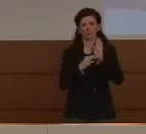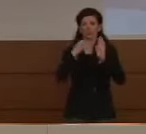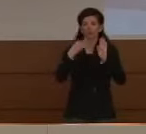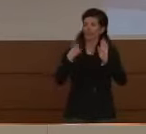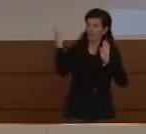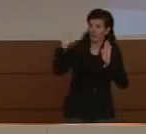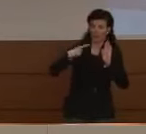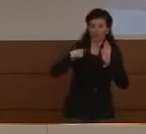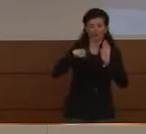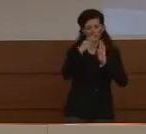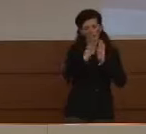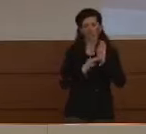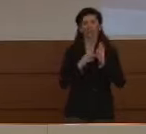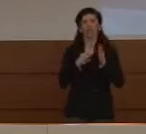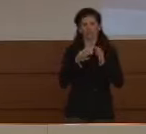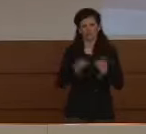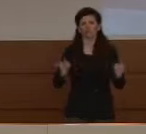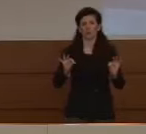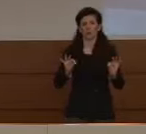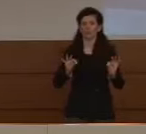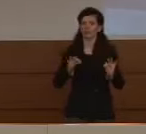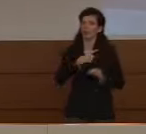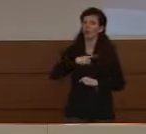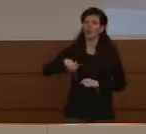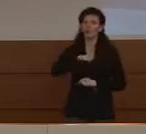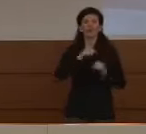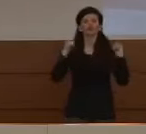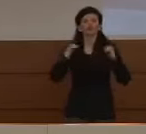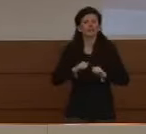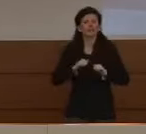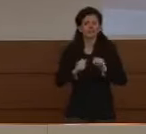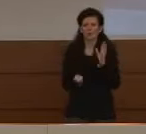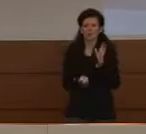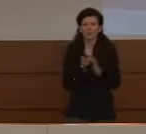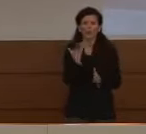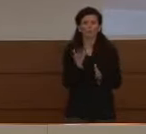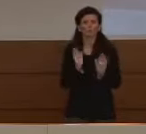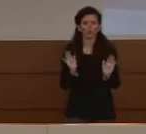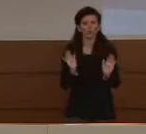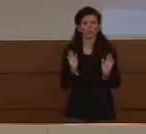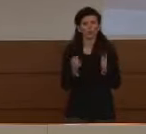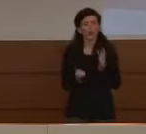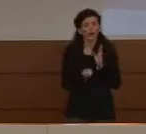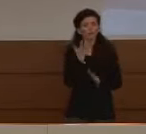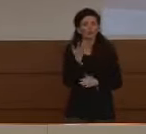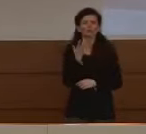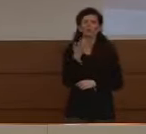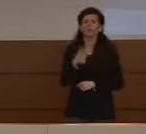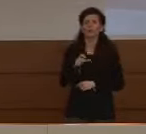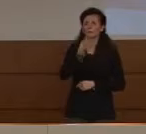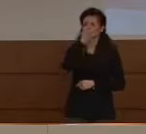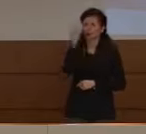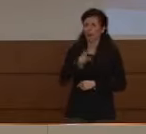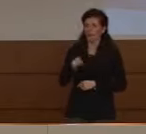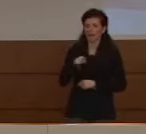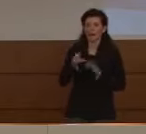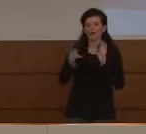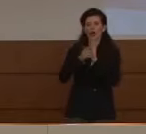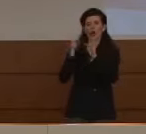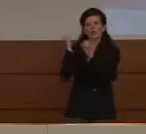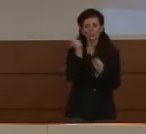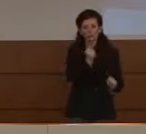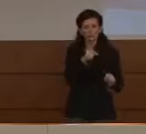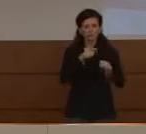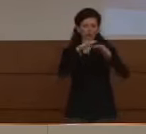siamo veramente fortunati questo aveva ribadito a tutti i cittadini di vivere in un paese in cui c'è la costituzione che tutela la